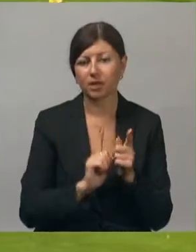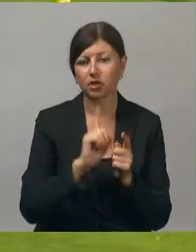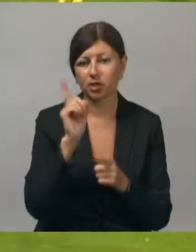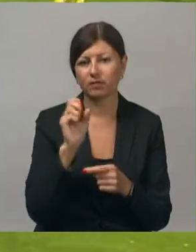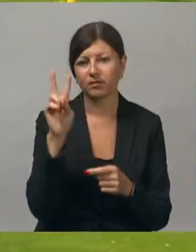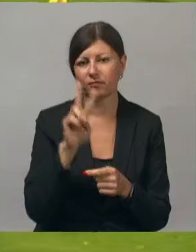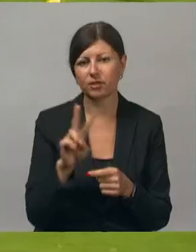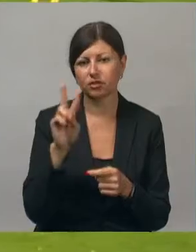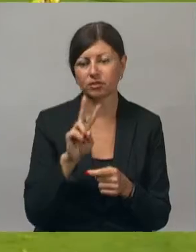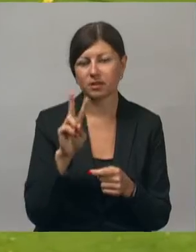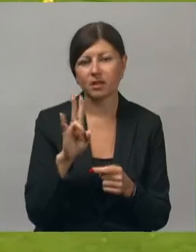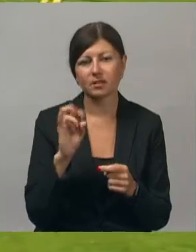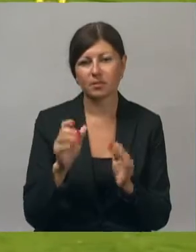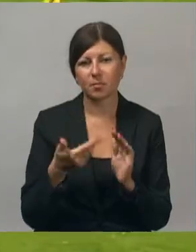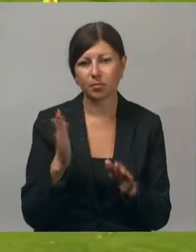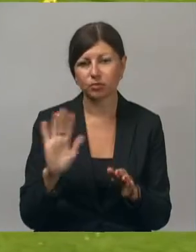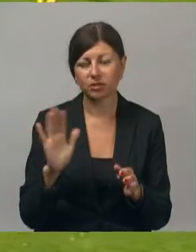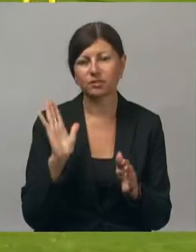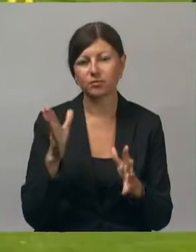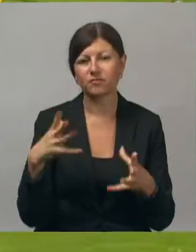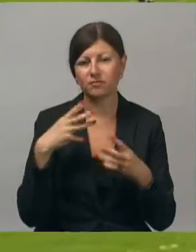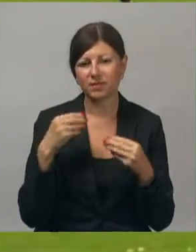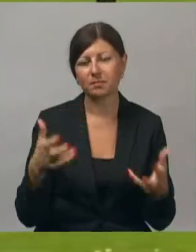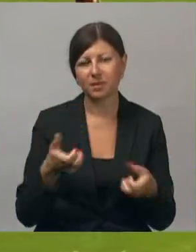14 часов не пропустите будем вместе поддерживать салют